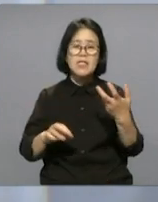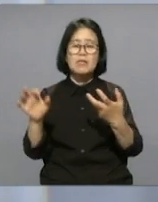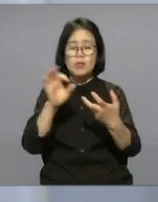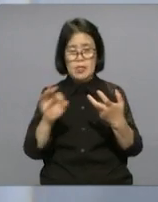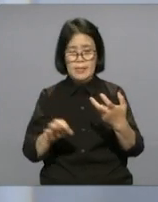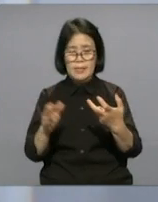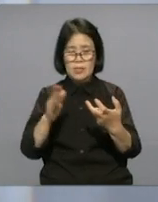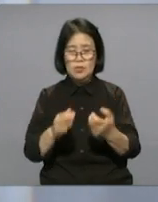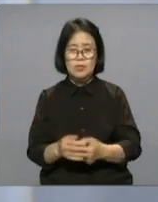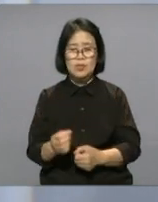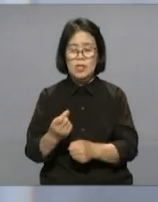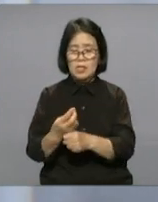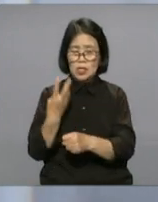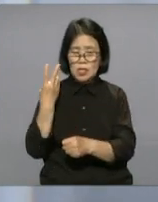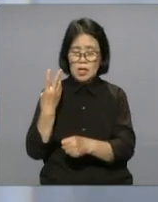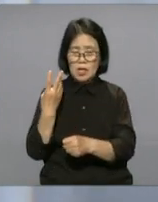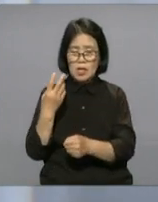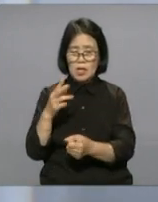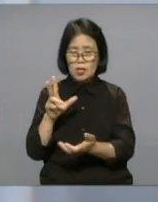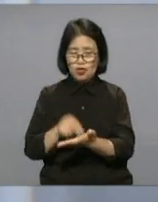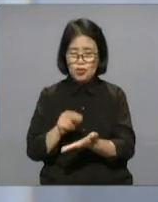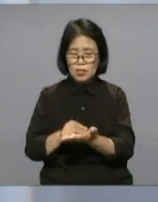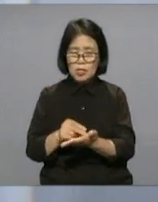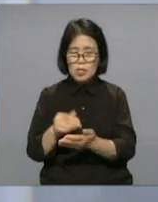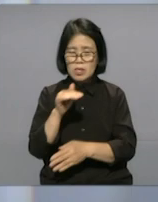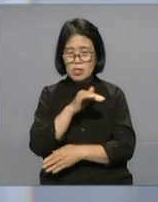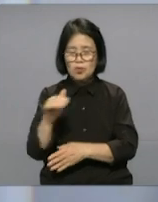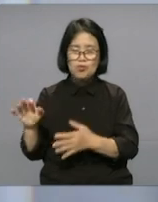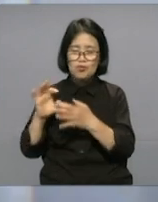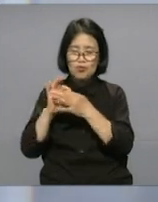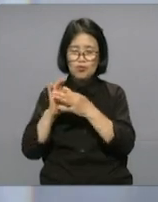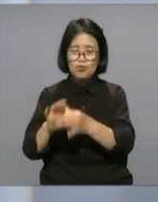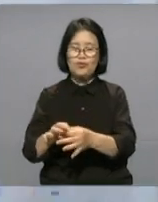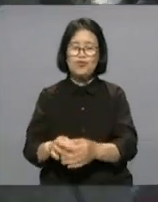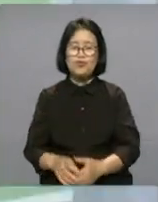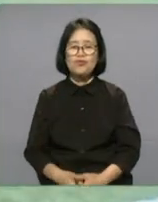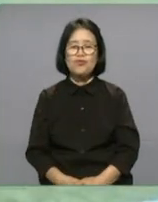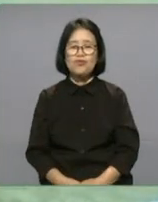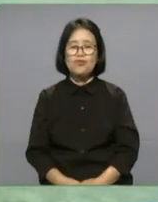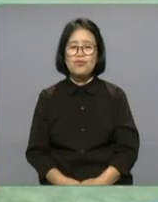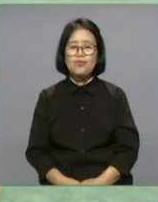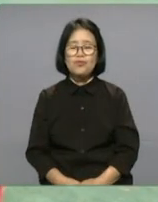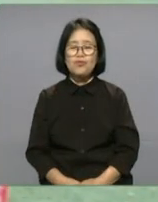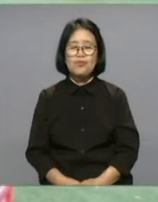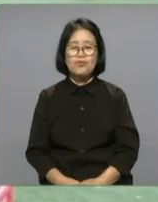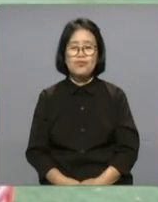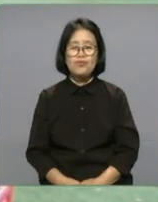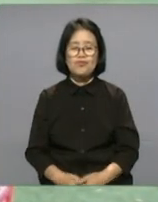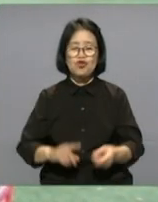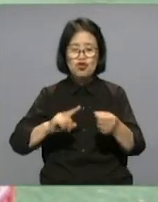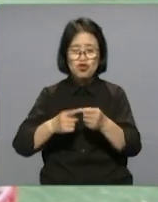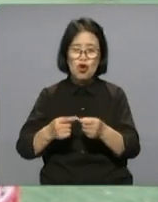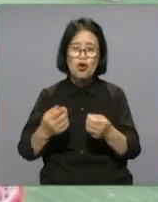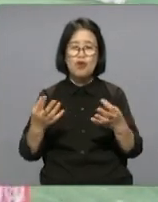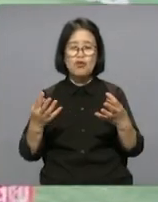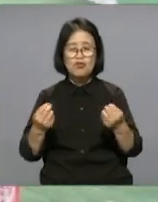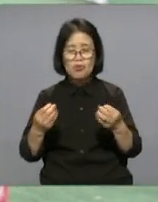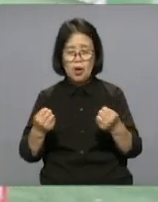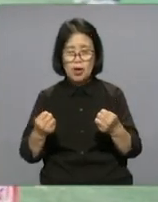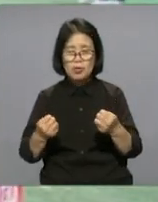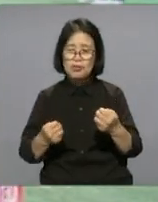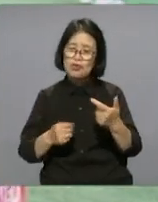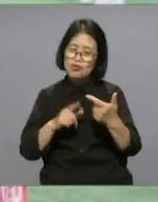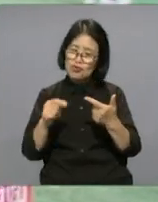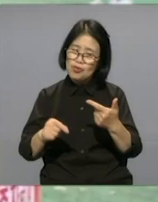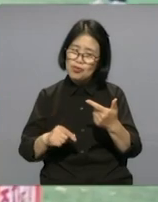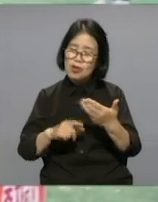수준에서 예년의 출제 기조를 유지하려고 했다. 국어하고 수학은 좀 2월이랑